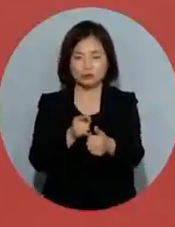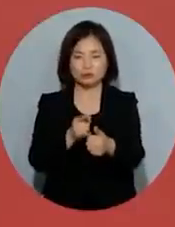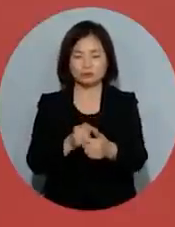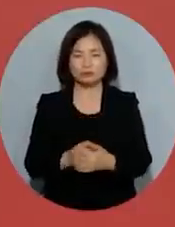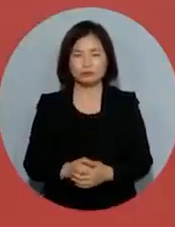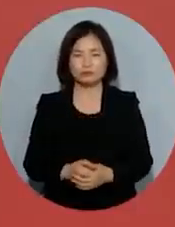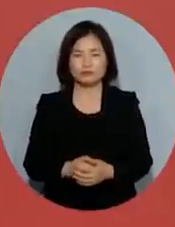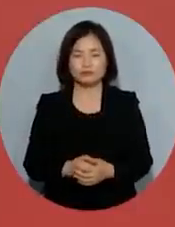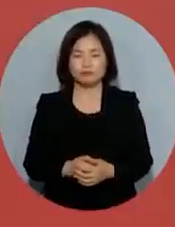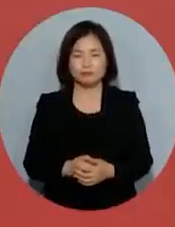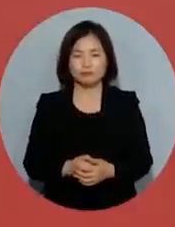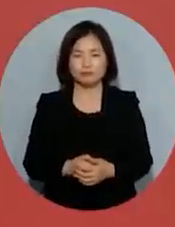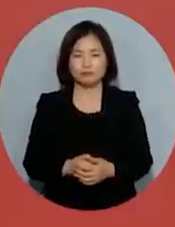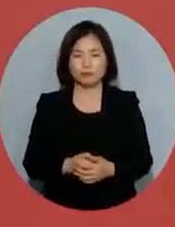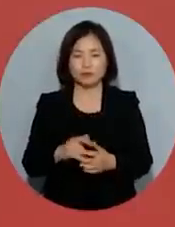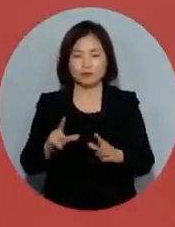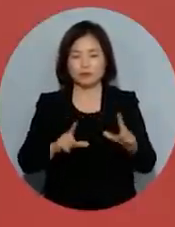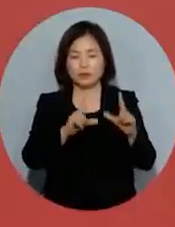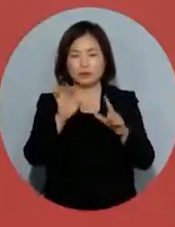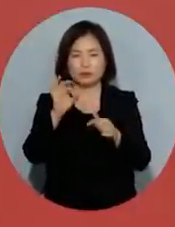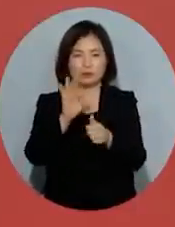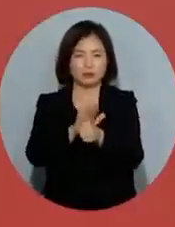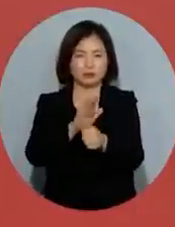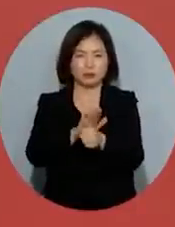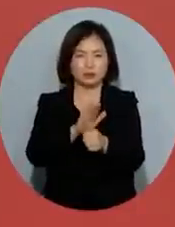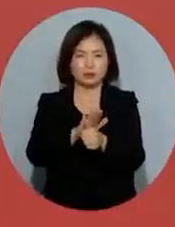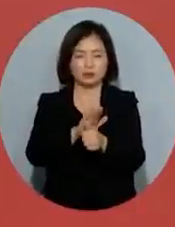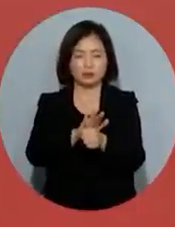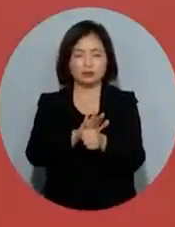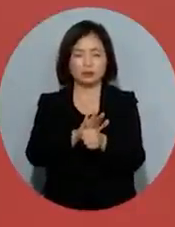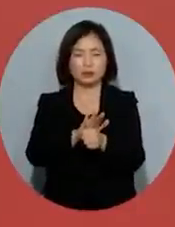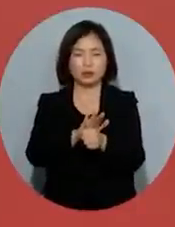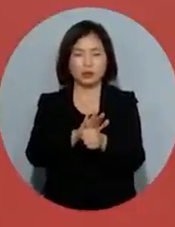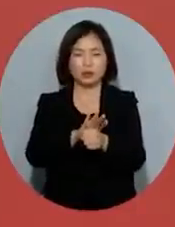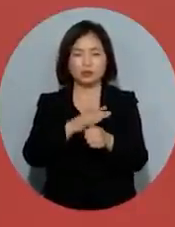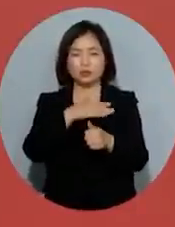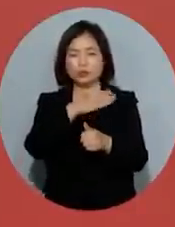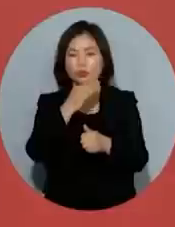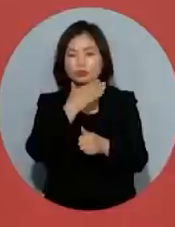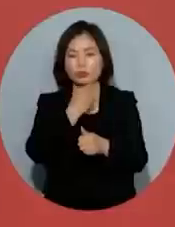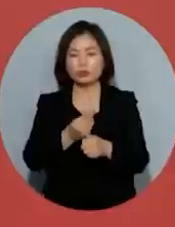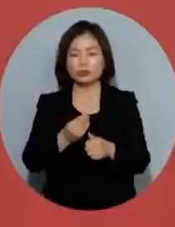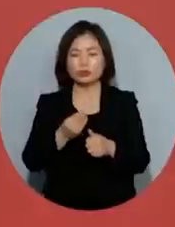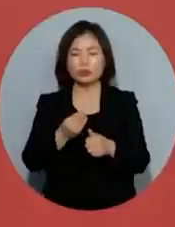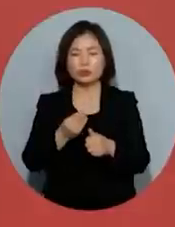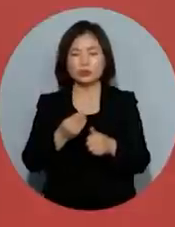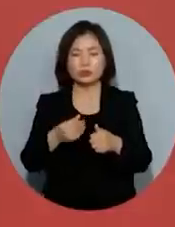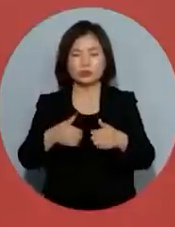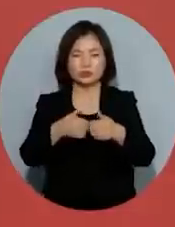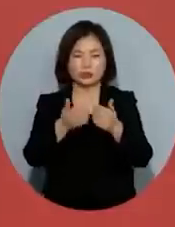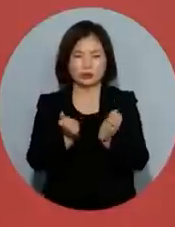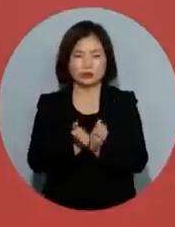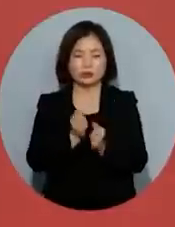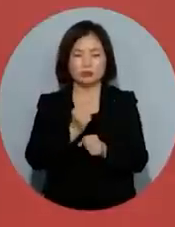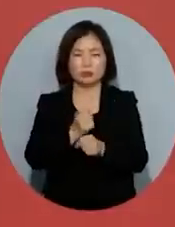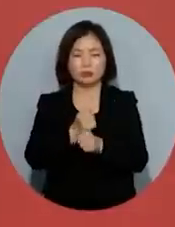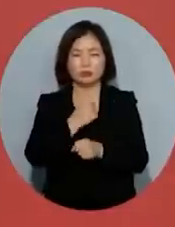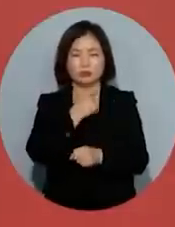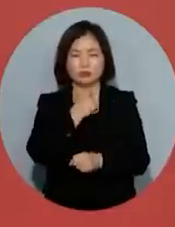적극적으로 생활비를 지원하는 그런 노인복지청을 만들도록 하겠습니다. 원래